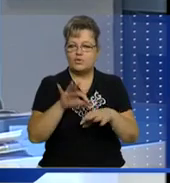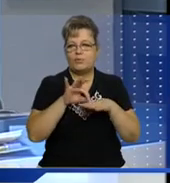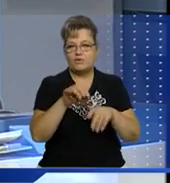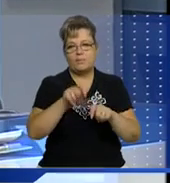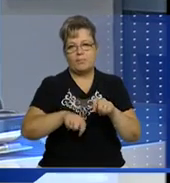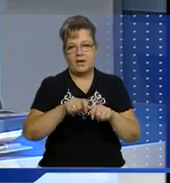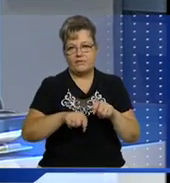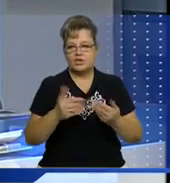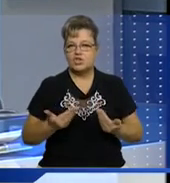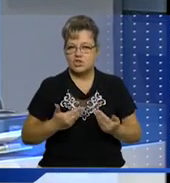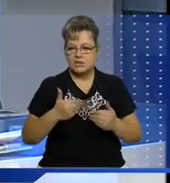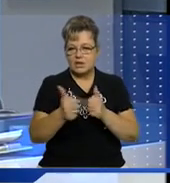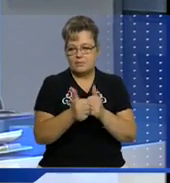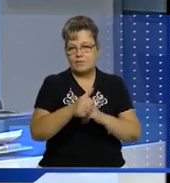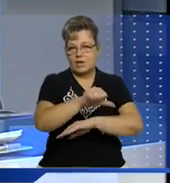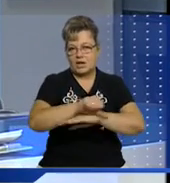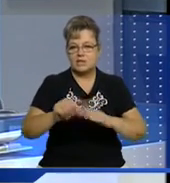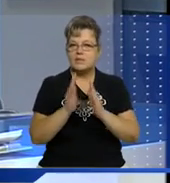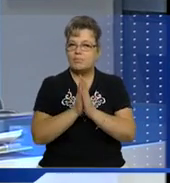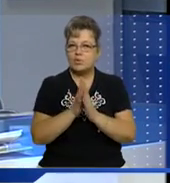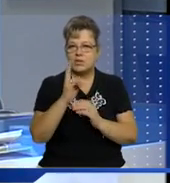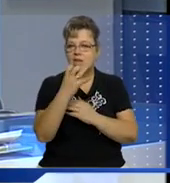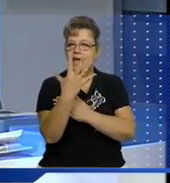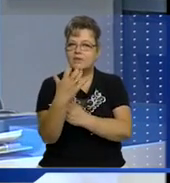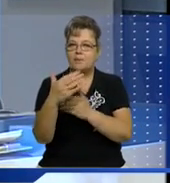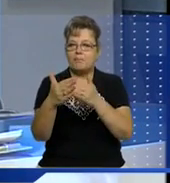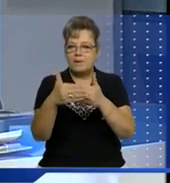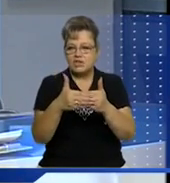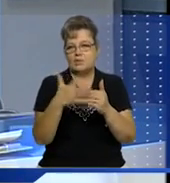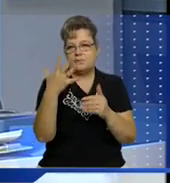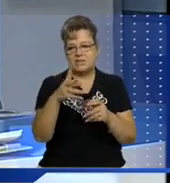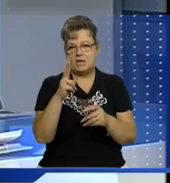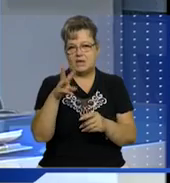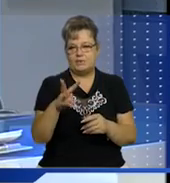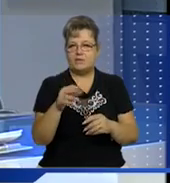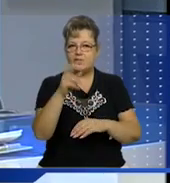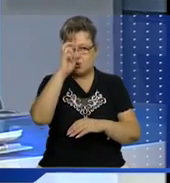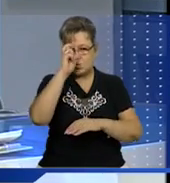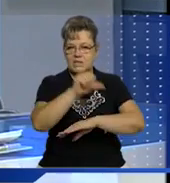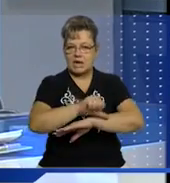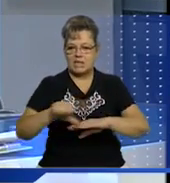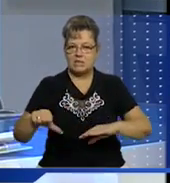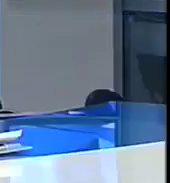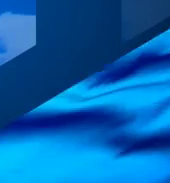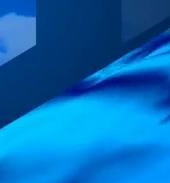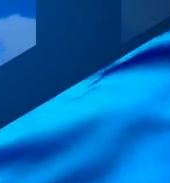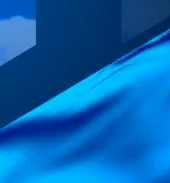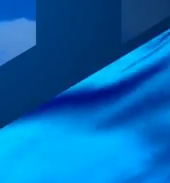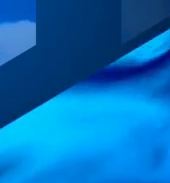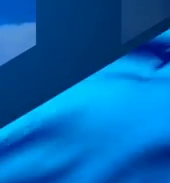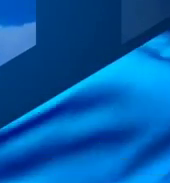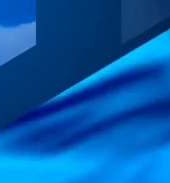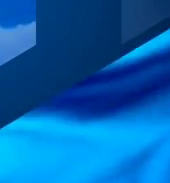данному факту проводится проверка. Жители приграничных районов просят не фотографироваться ближе 5 километров от госграницы.